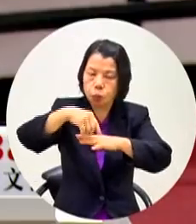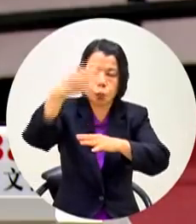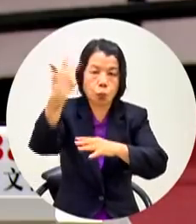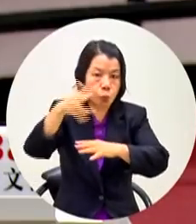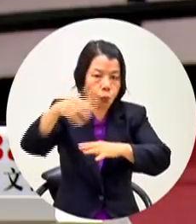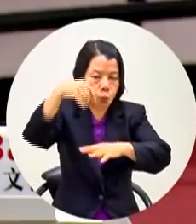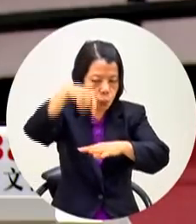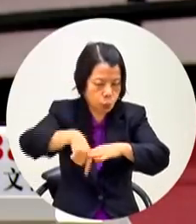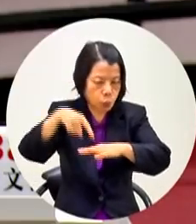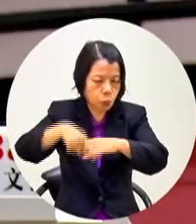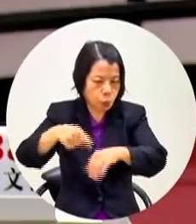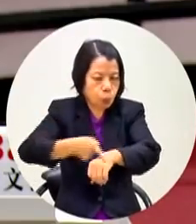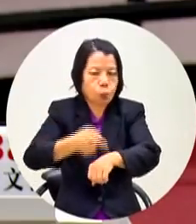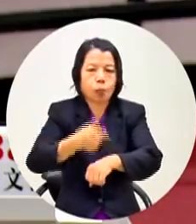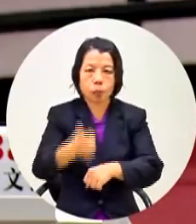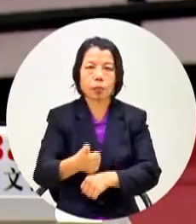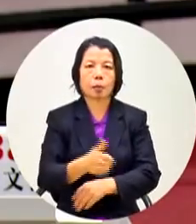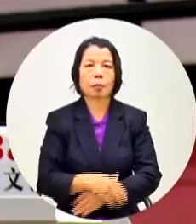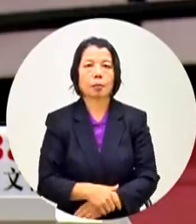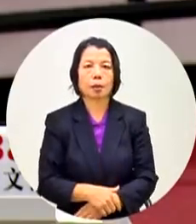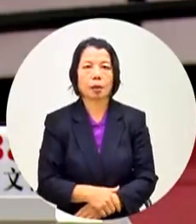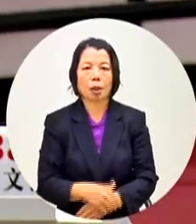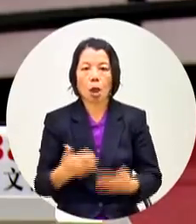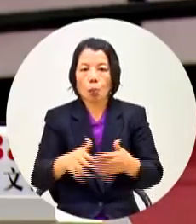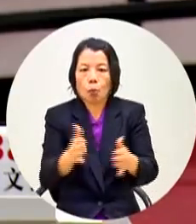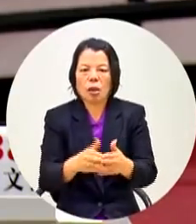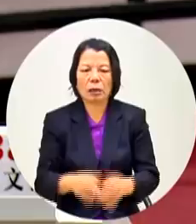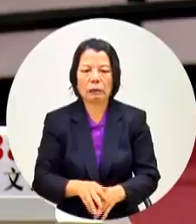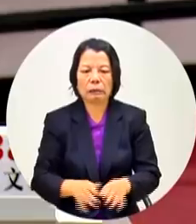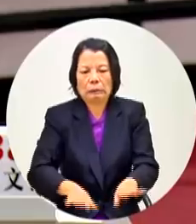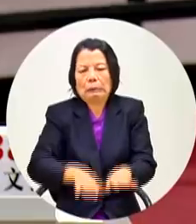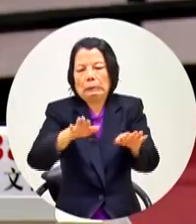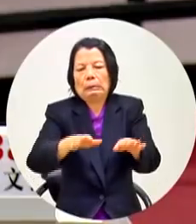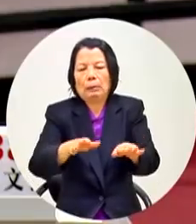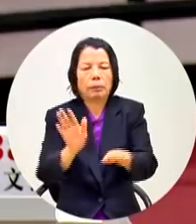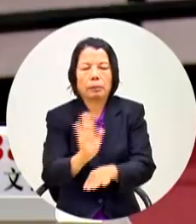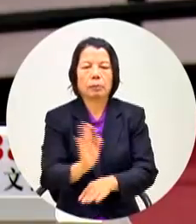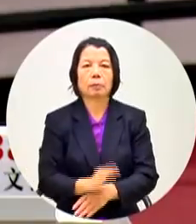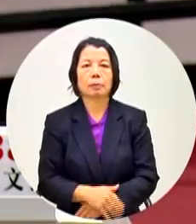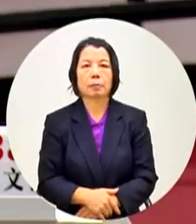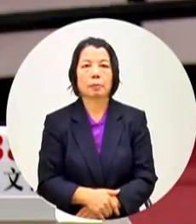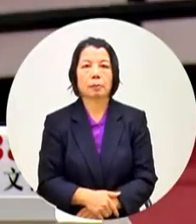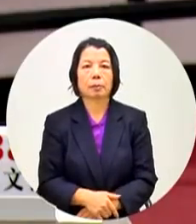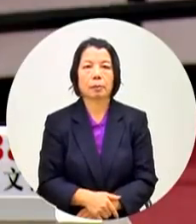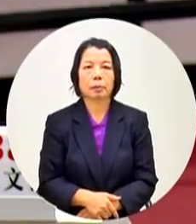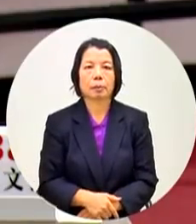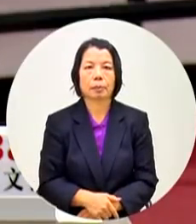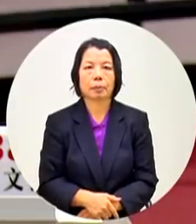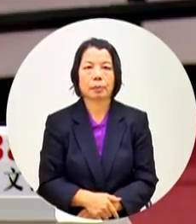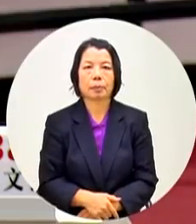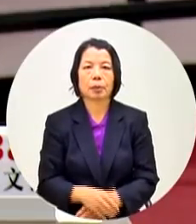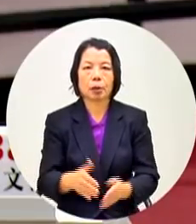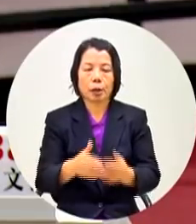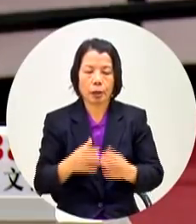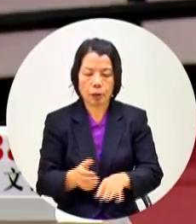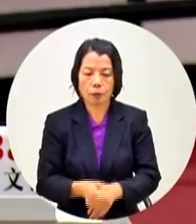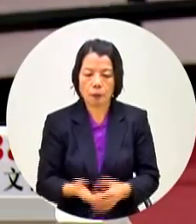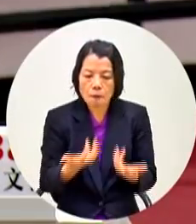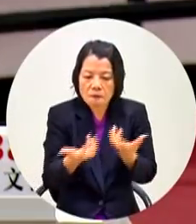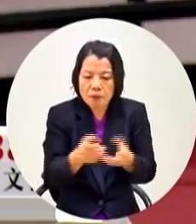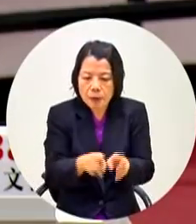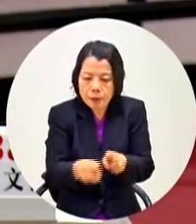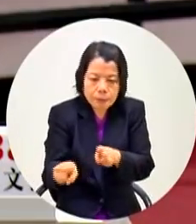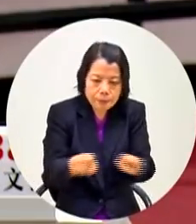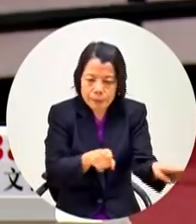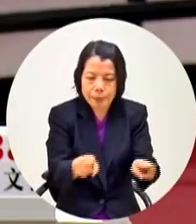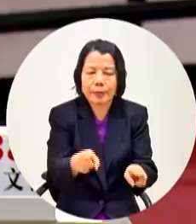好一点，不要到时候淹水又整个又不能用哈，然后进行分流，看到底可以降低多少当地的一个影响。